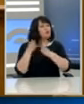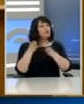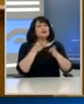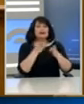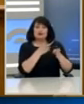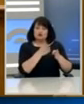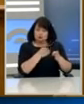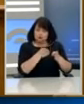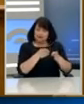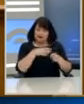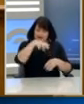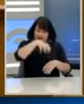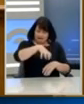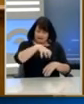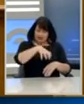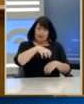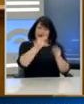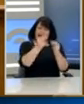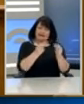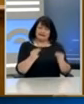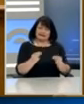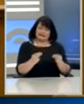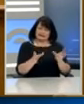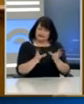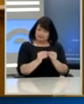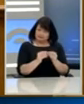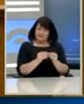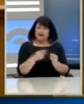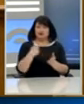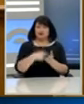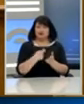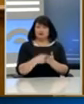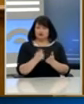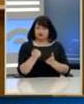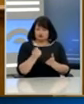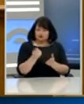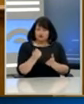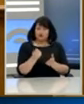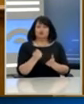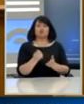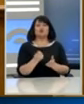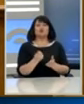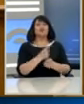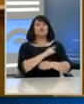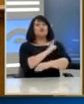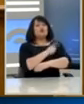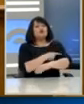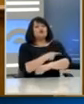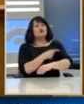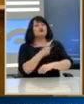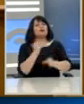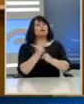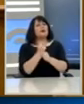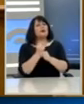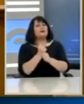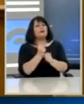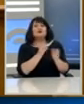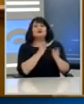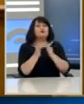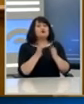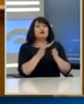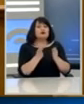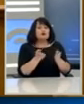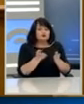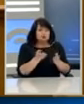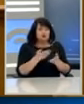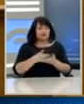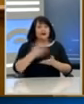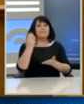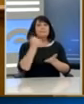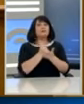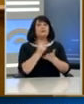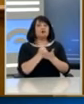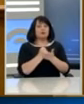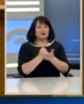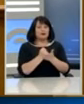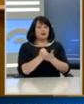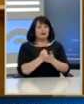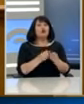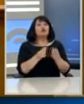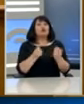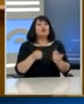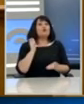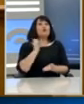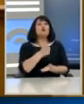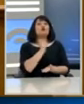Προσανατολισμού. Είναι μια δημόσια δομή πιστοποίησης προσόντων και επαγγελματικού προσανατολισμού. Δεν ήταν λυμένος ο